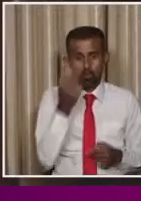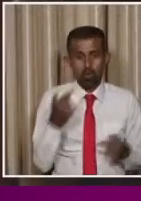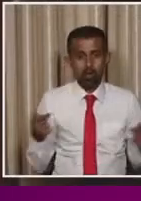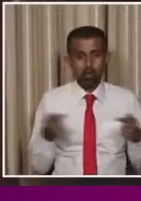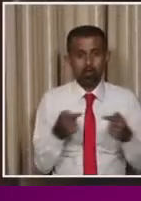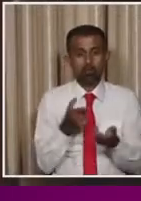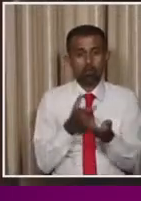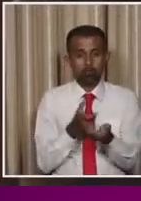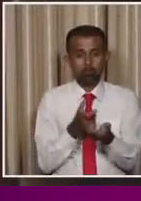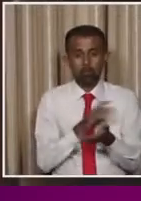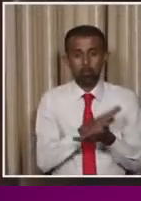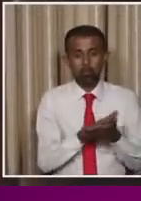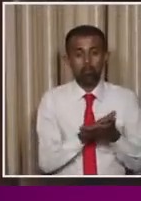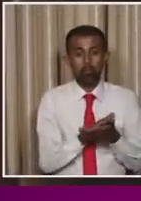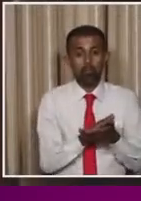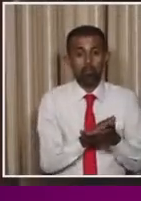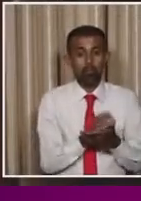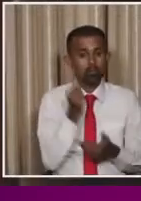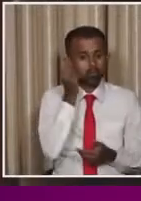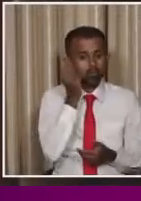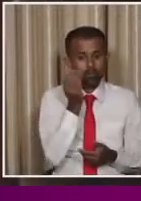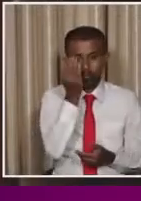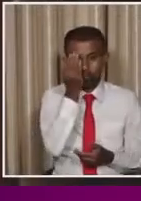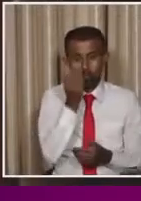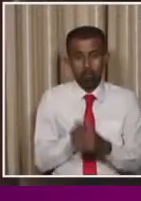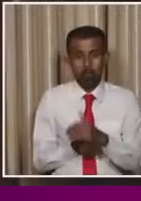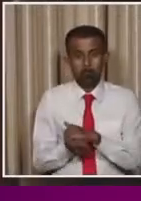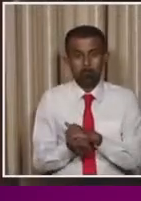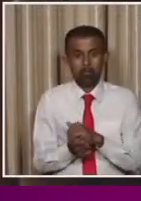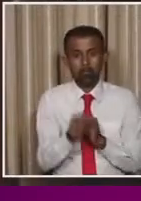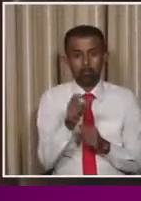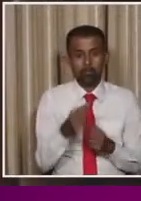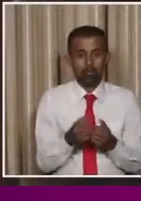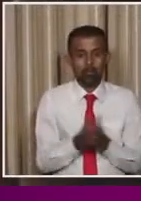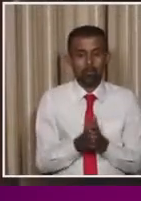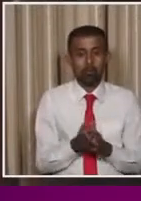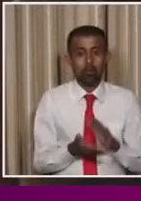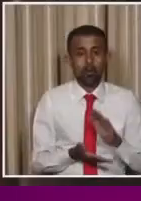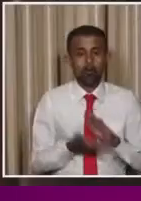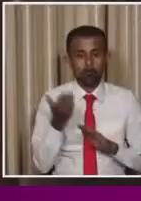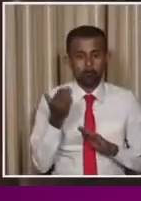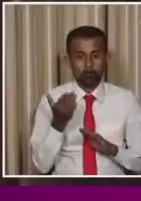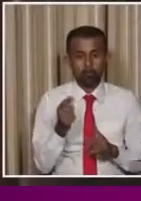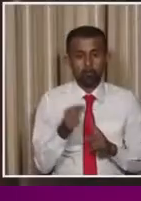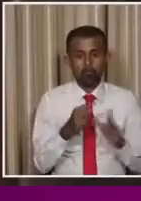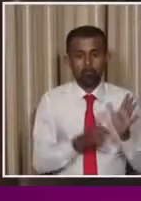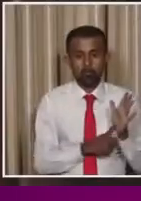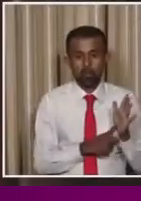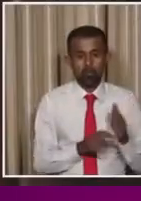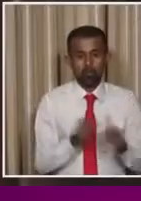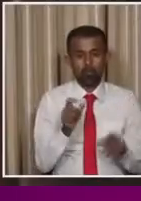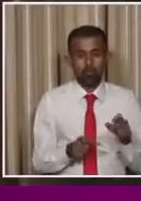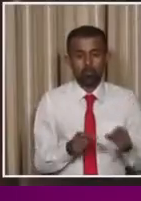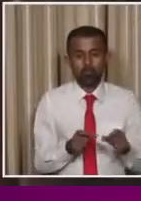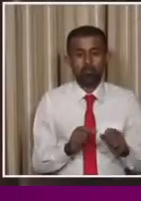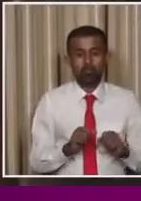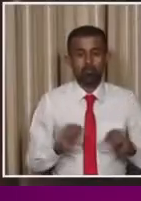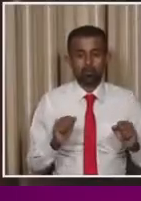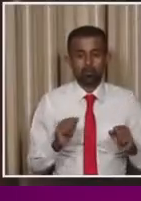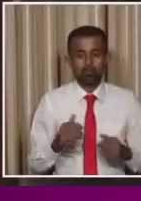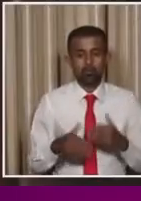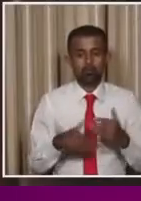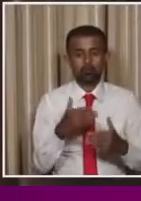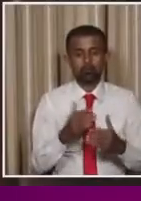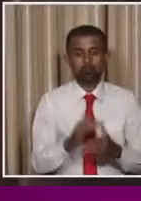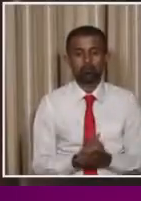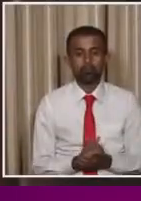செங்கடலில் இஸ்ரேலுக்கு எதிராக அவுதி போராளிகள் நடவடிக்கை எடுக்கும் போது அதனை அடக்குவதற்காக அமெரிக்கா செங்கடலுக்கு தங்களின் யுத்த